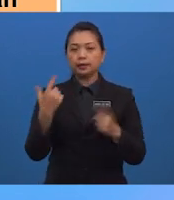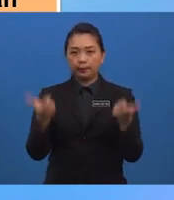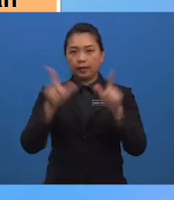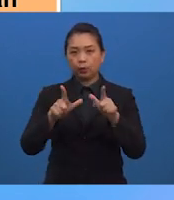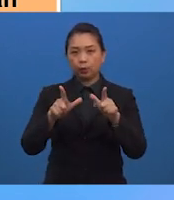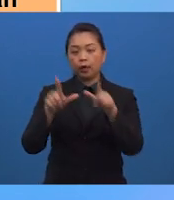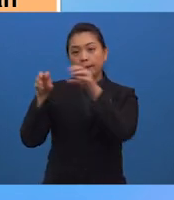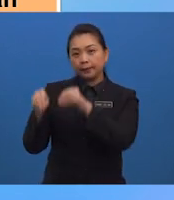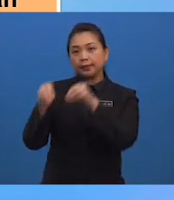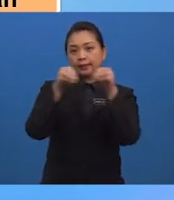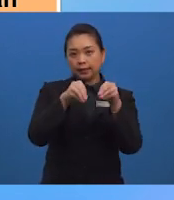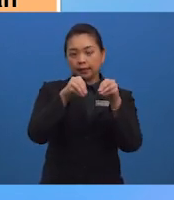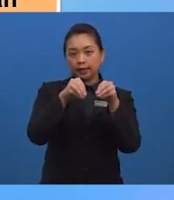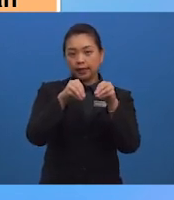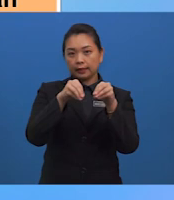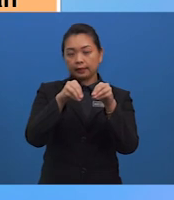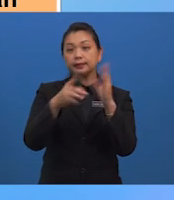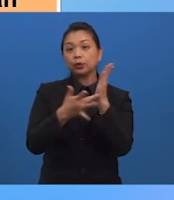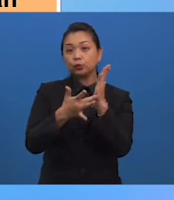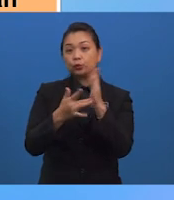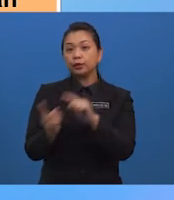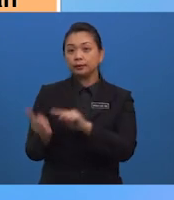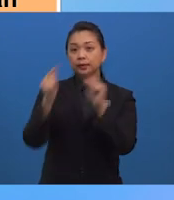negara kurang maju berkenaan.